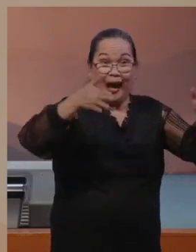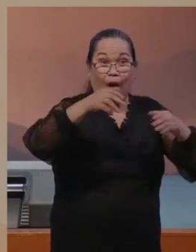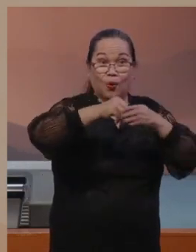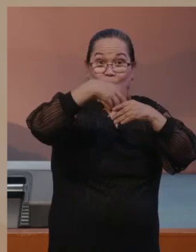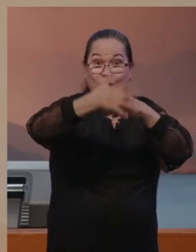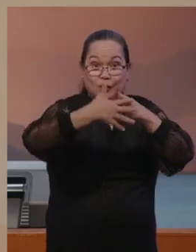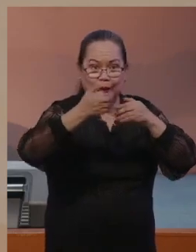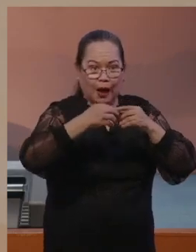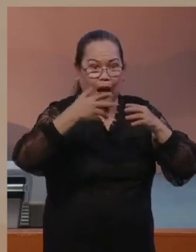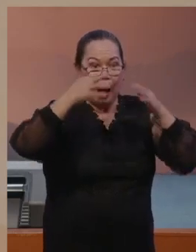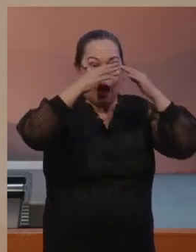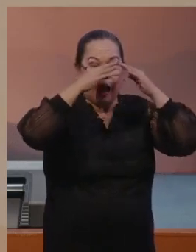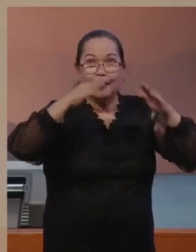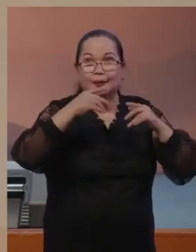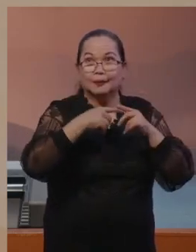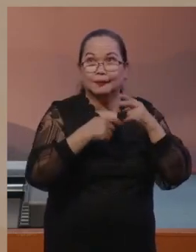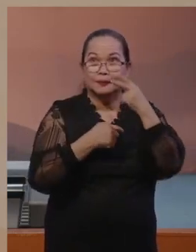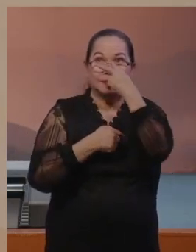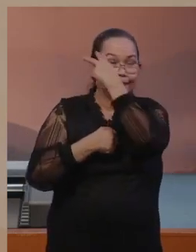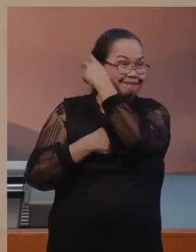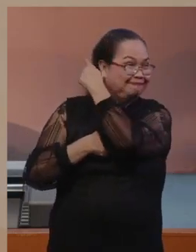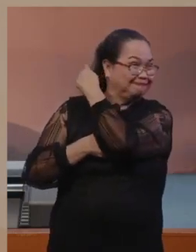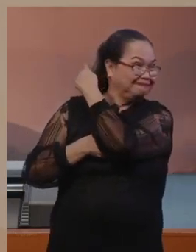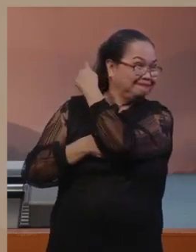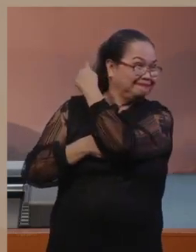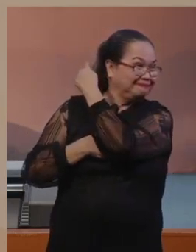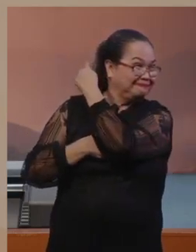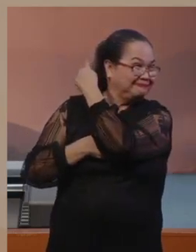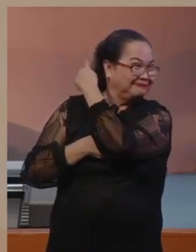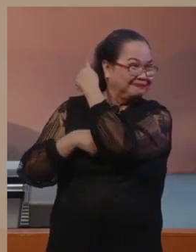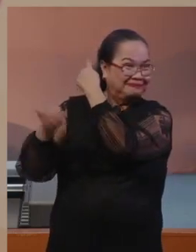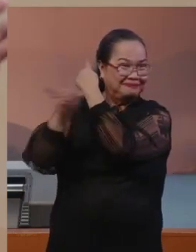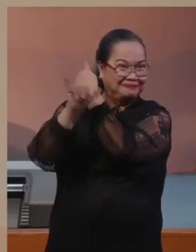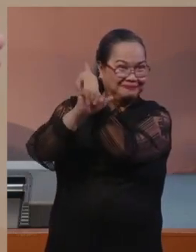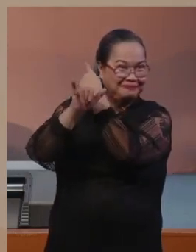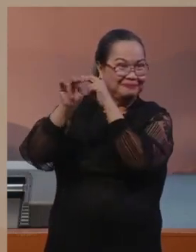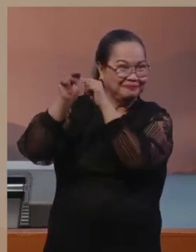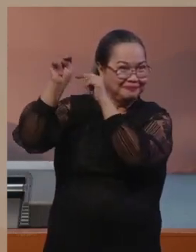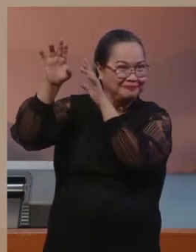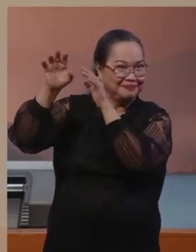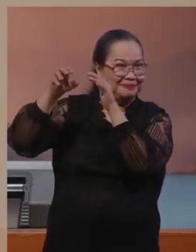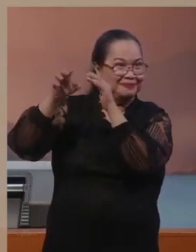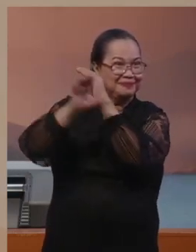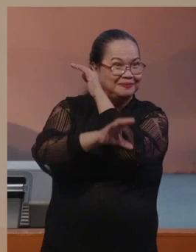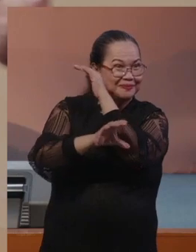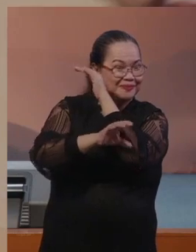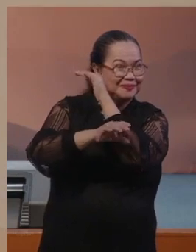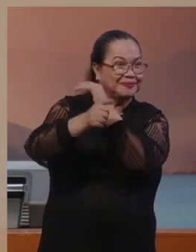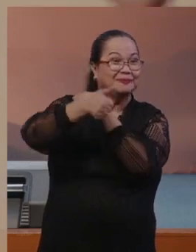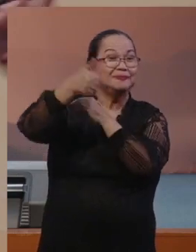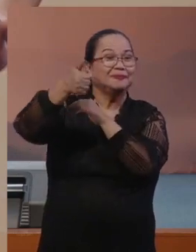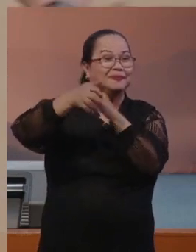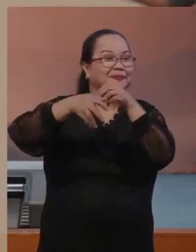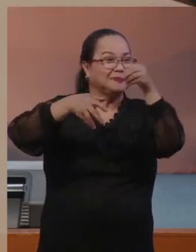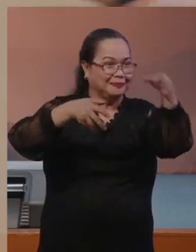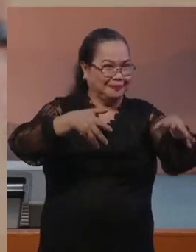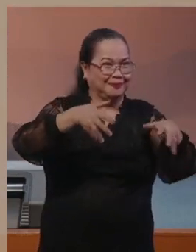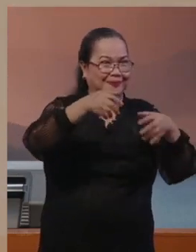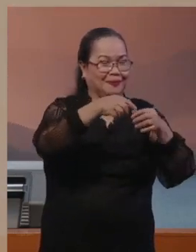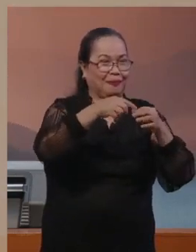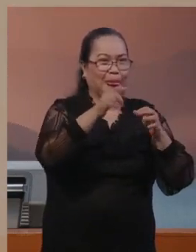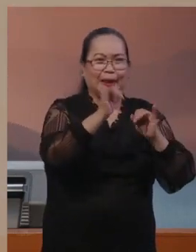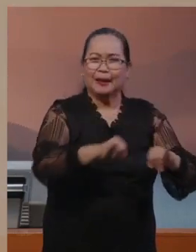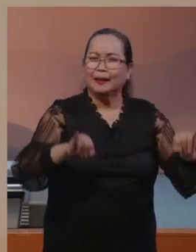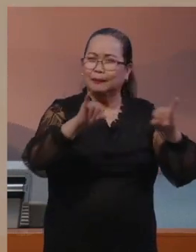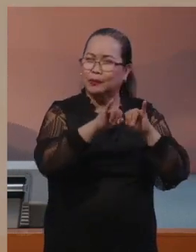ko, yan po yung hill country na nasa kabila ng Jericho. Nandito siya.